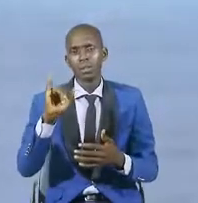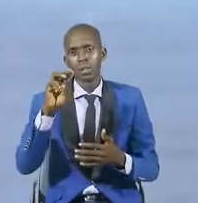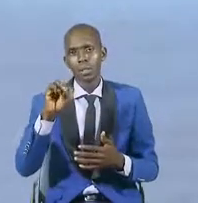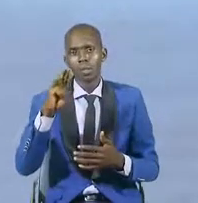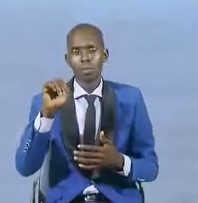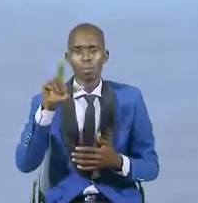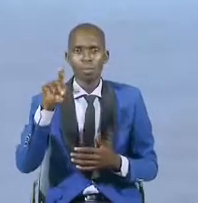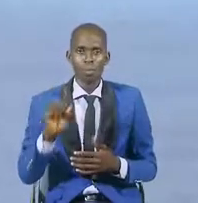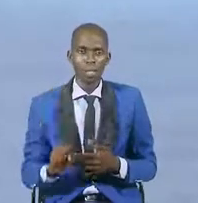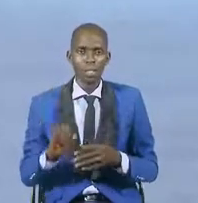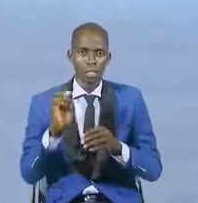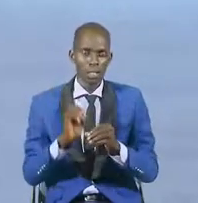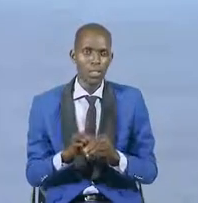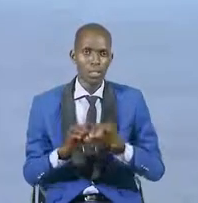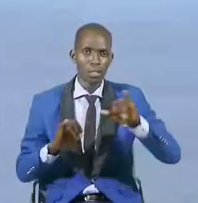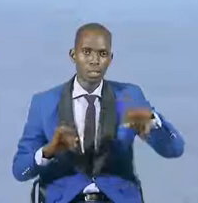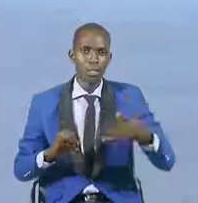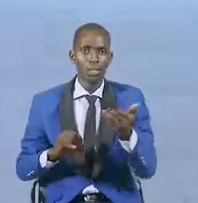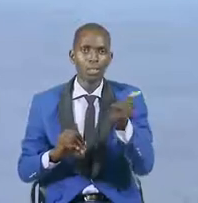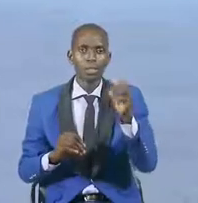qui retentit. Et